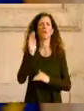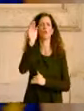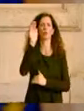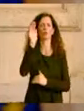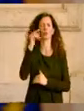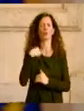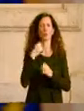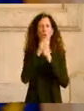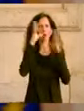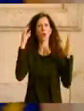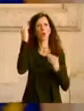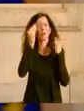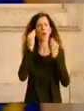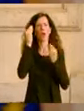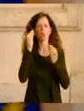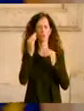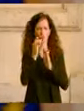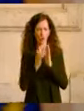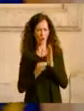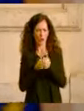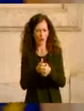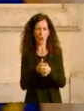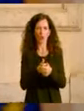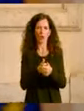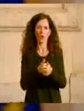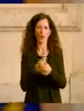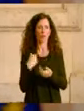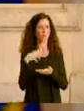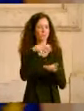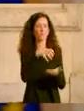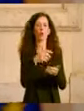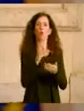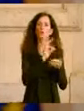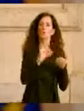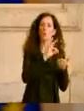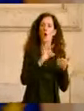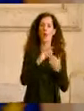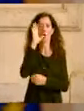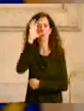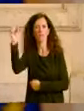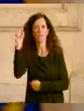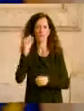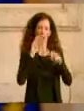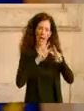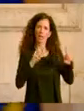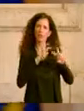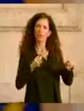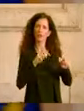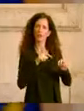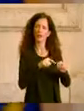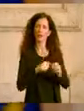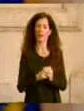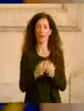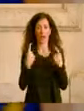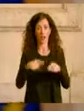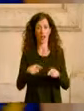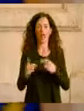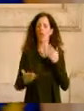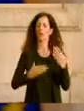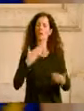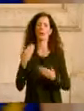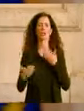alle misure stanziate per scuola, università, ricerca. È un'emergenza